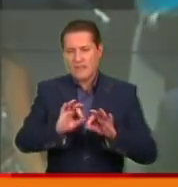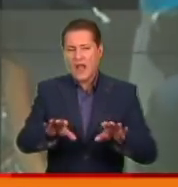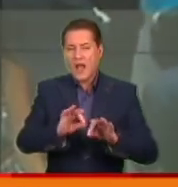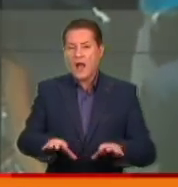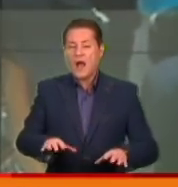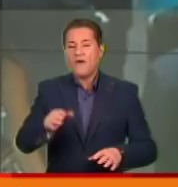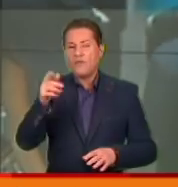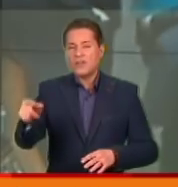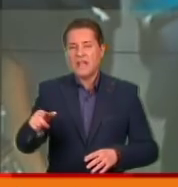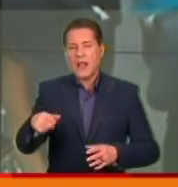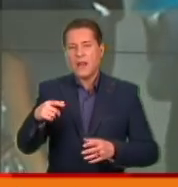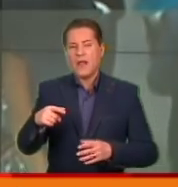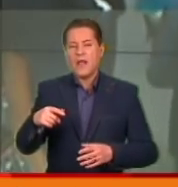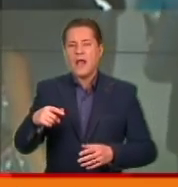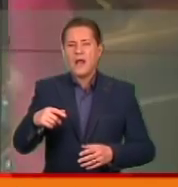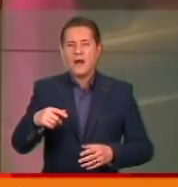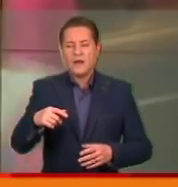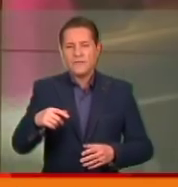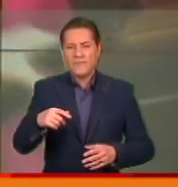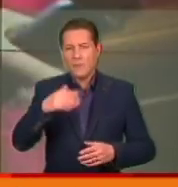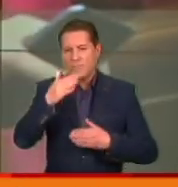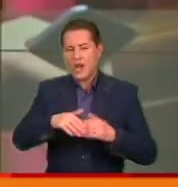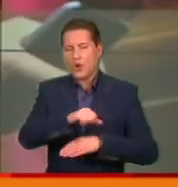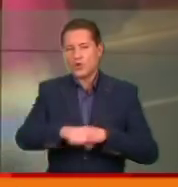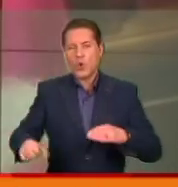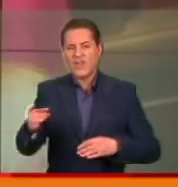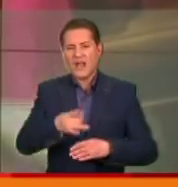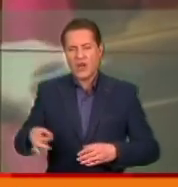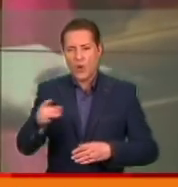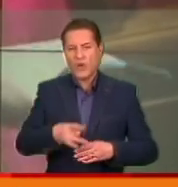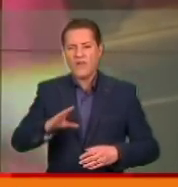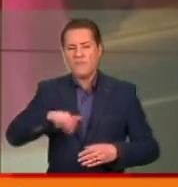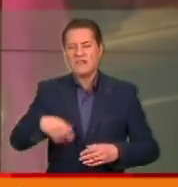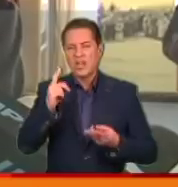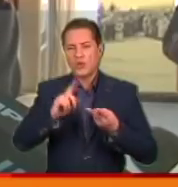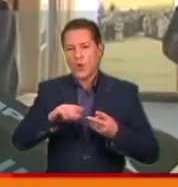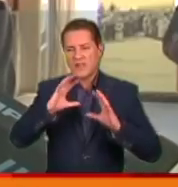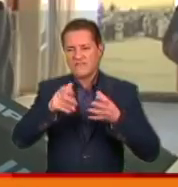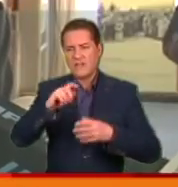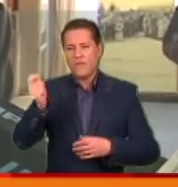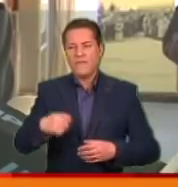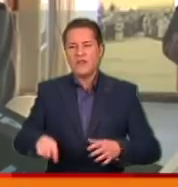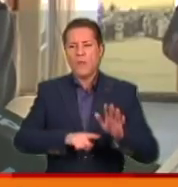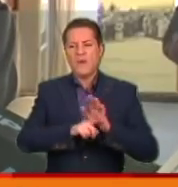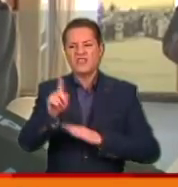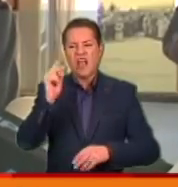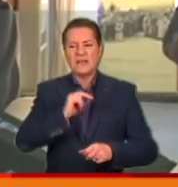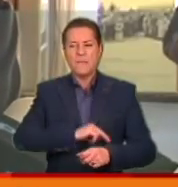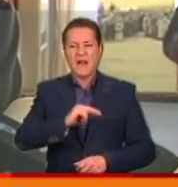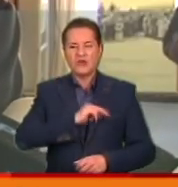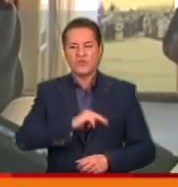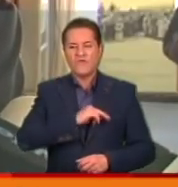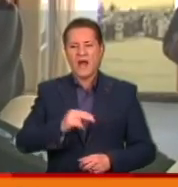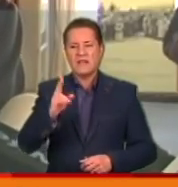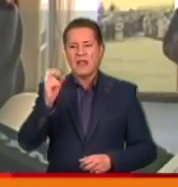про Волинь, моїм про виселення українців із прикордонних регіонів після Другої світової. І почати працювати